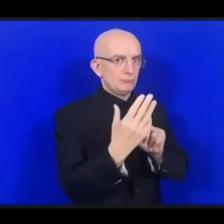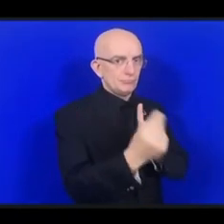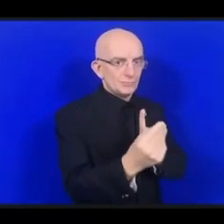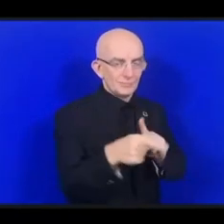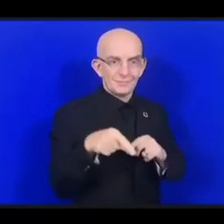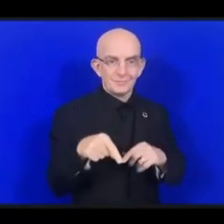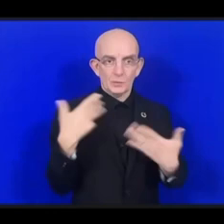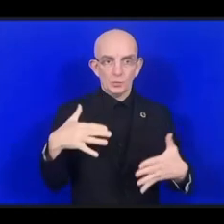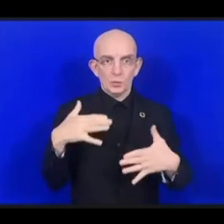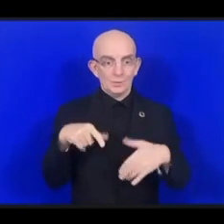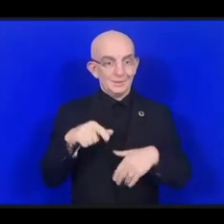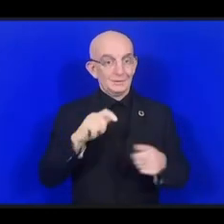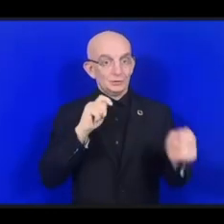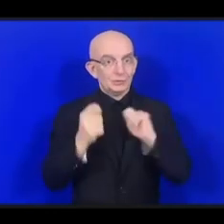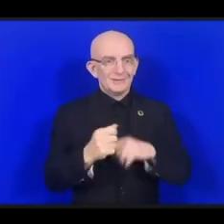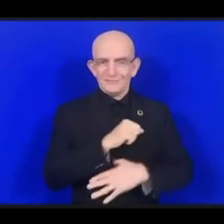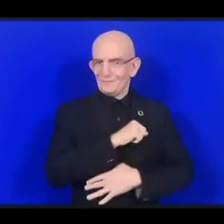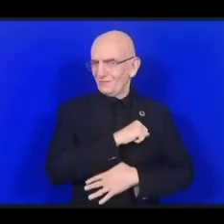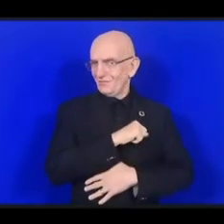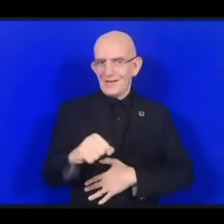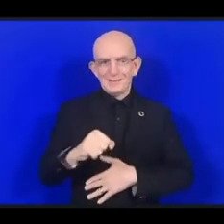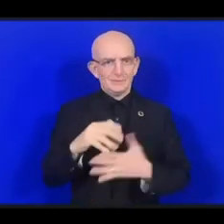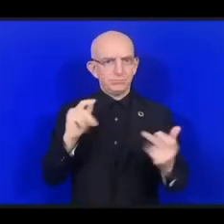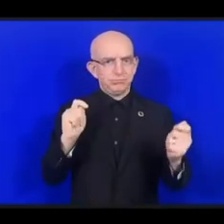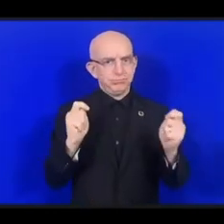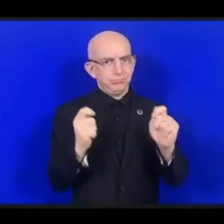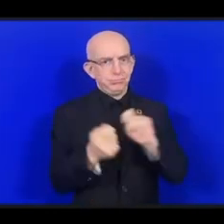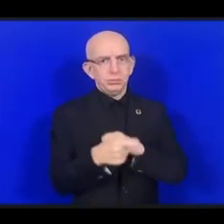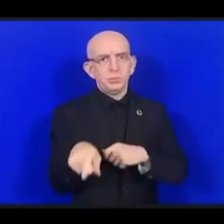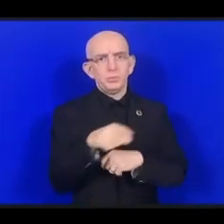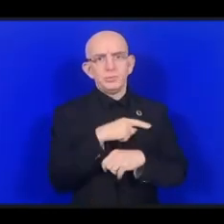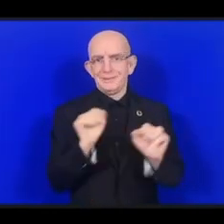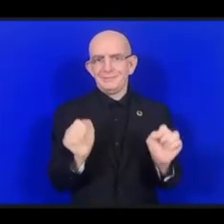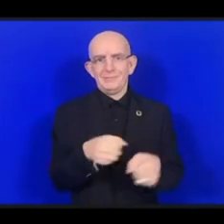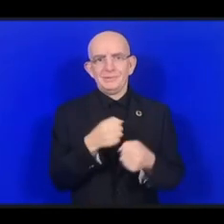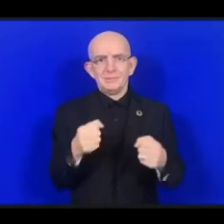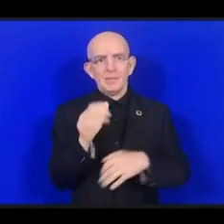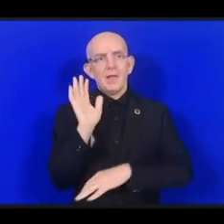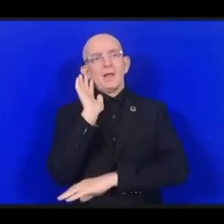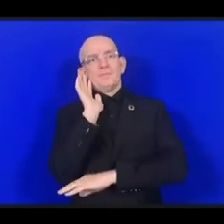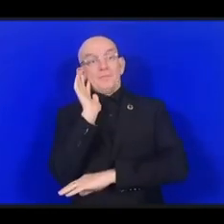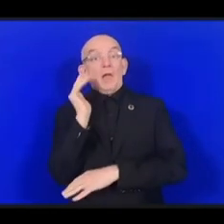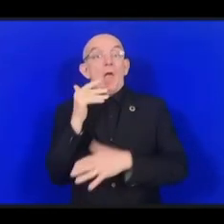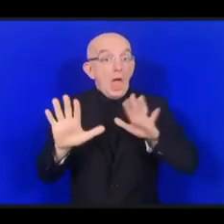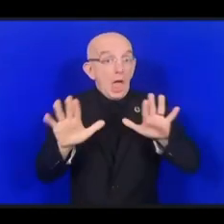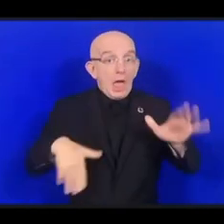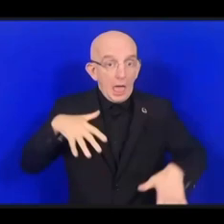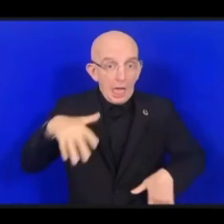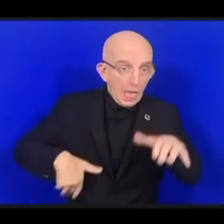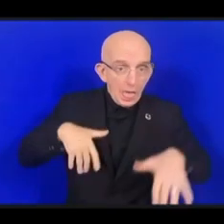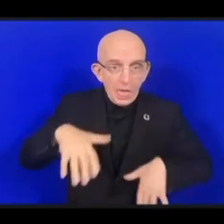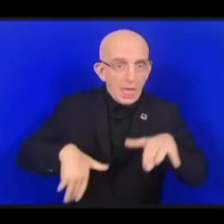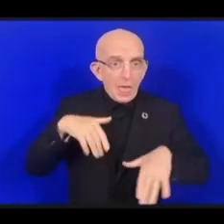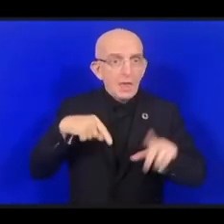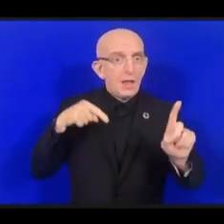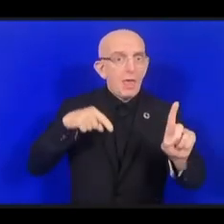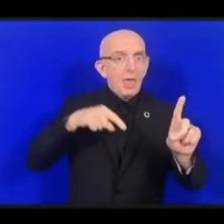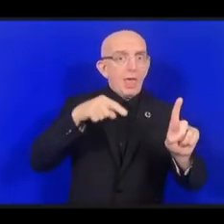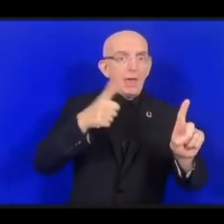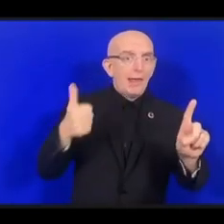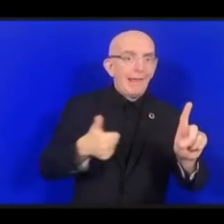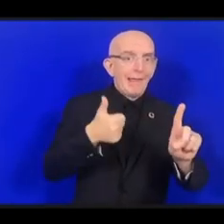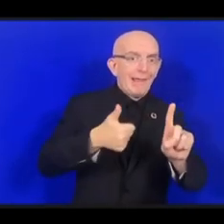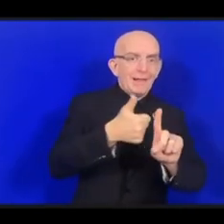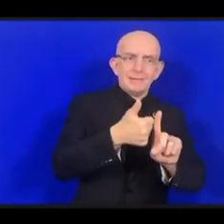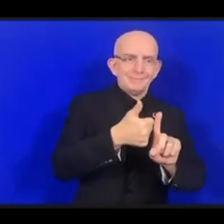追赶，所以呢，当世界周围的世界发生变化的时候呢，我们需要与时俱进。我真诚地欢迎大家参加